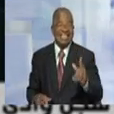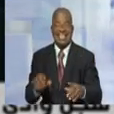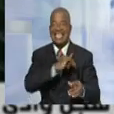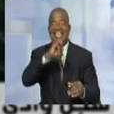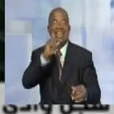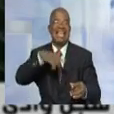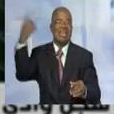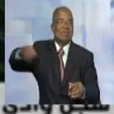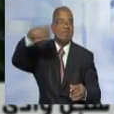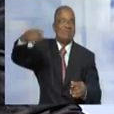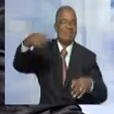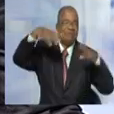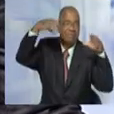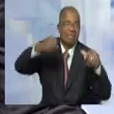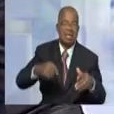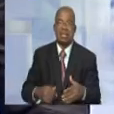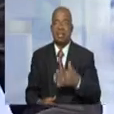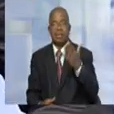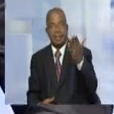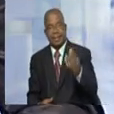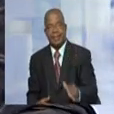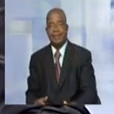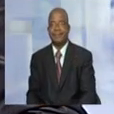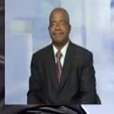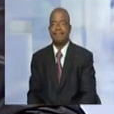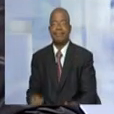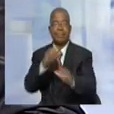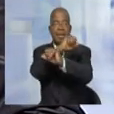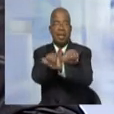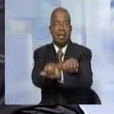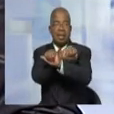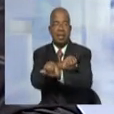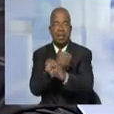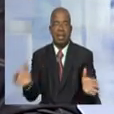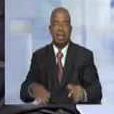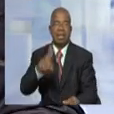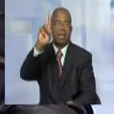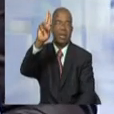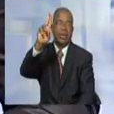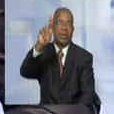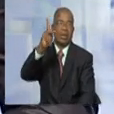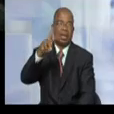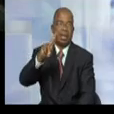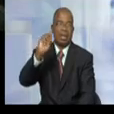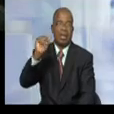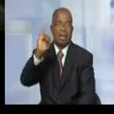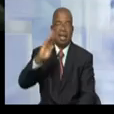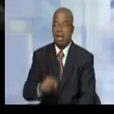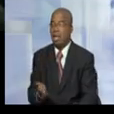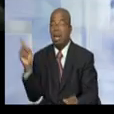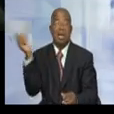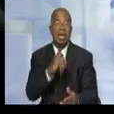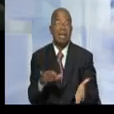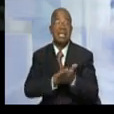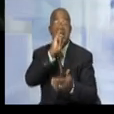27 février prochain. La transition est en marche en Ukraine. Le Parlement doit former dans les 48 heures un